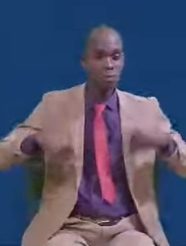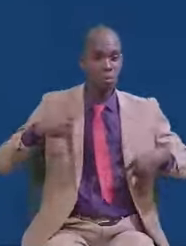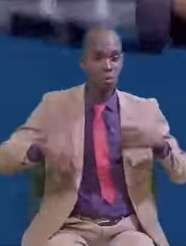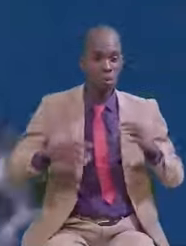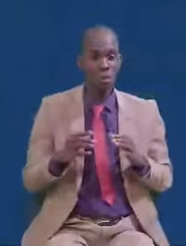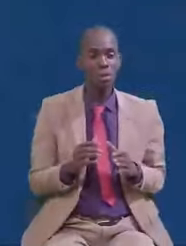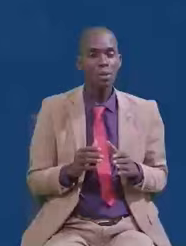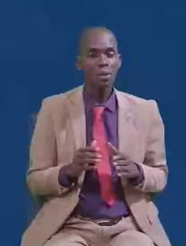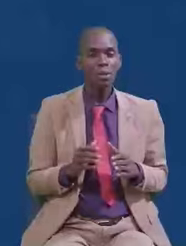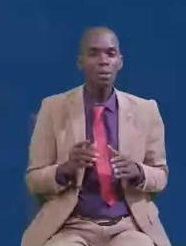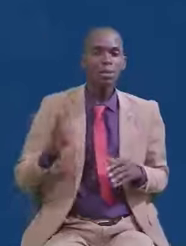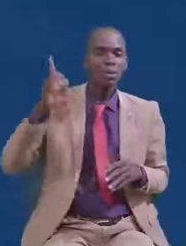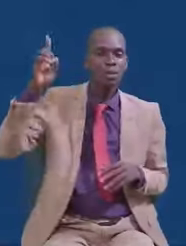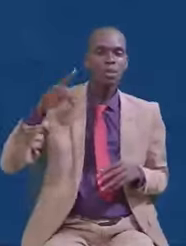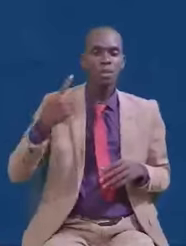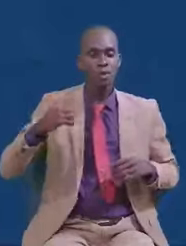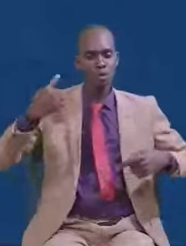Lui, celui qui est battu.